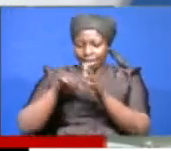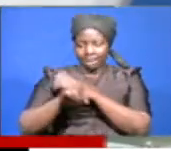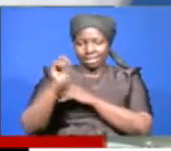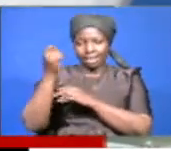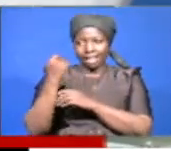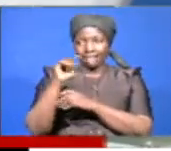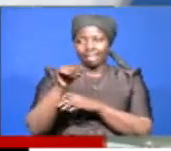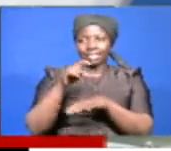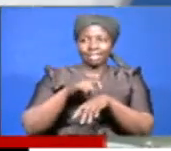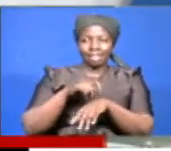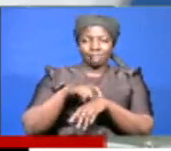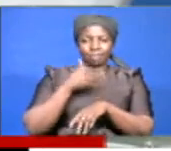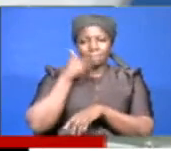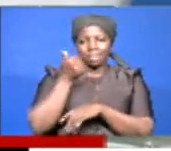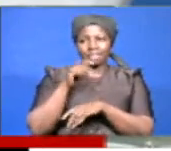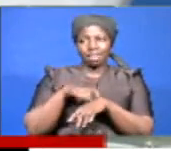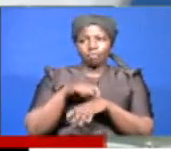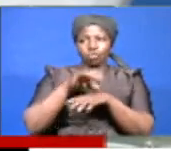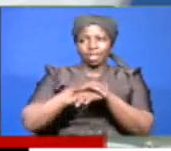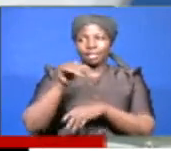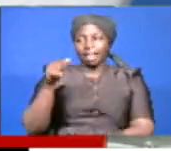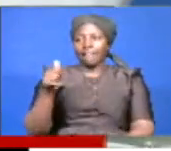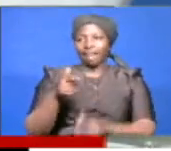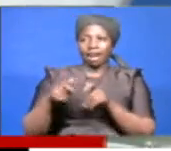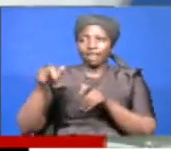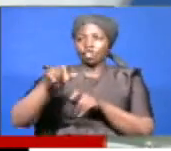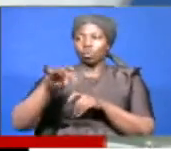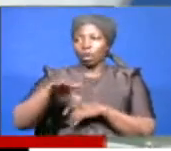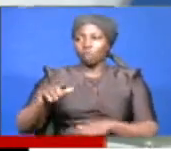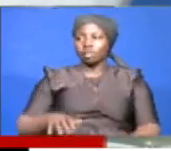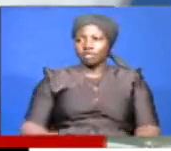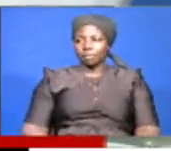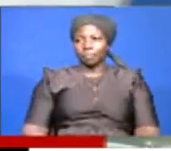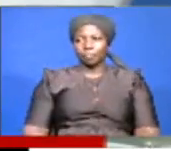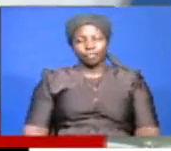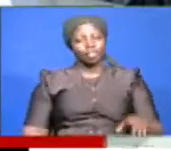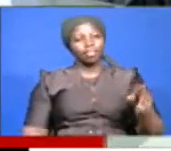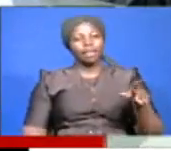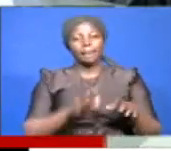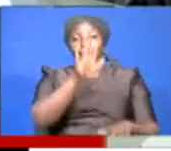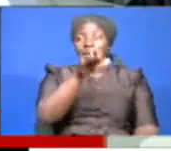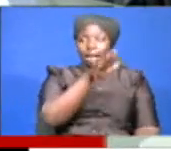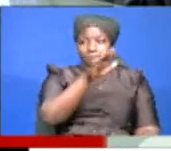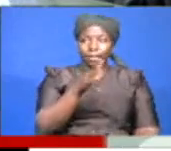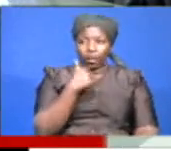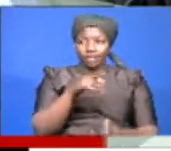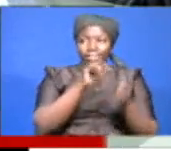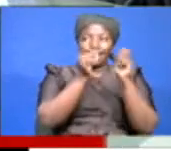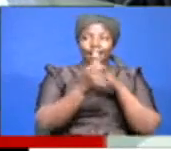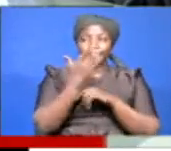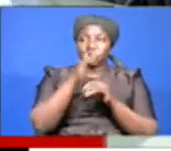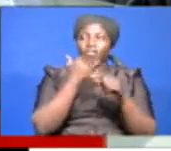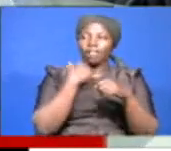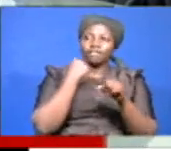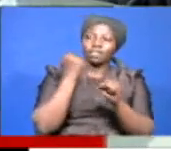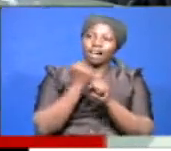ndio wakati mwafaka kupata kaunti zingine extra. Huko bunge tumebadilisha, tumefanya marekebisho mingi